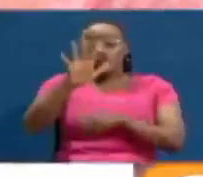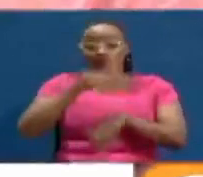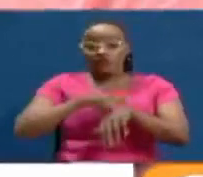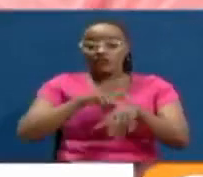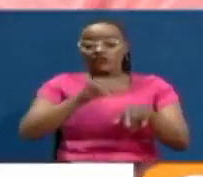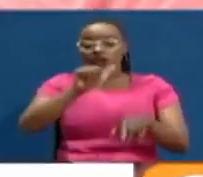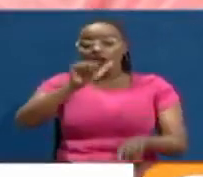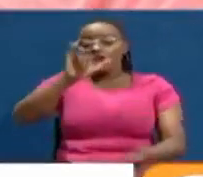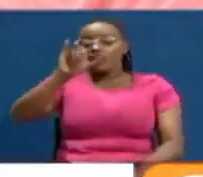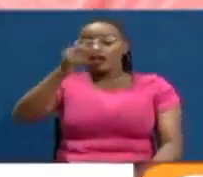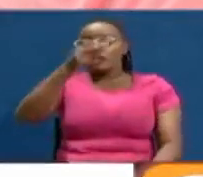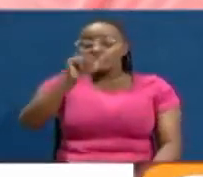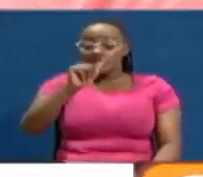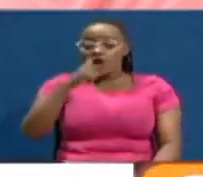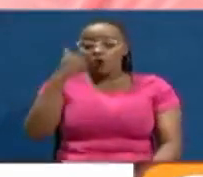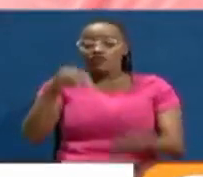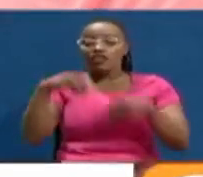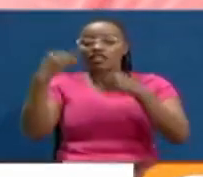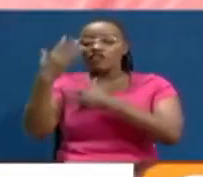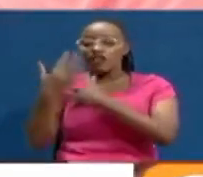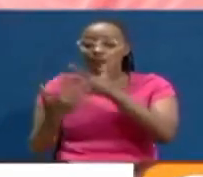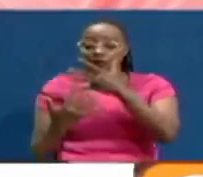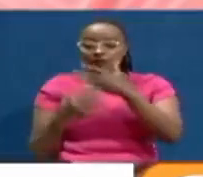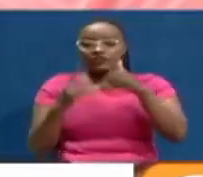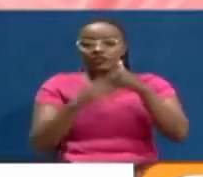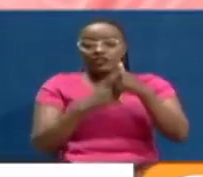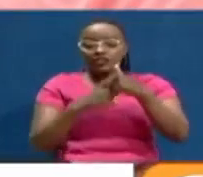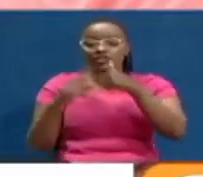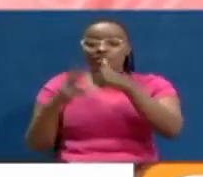na Aisha Dafala aliyetoa damu mara